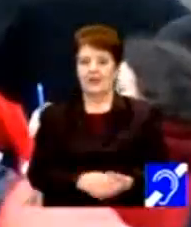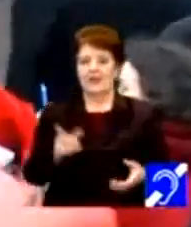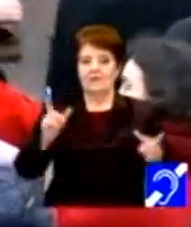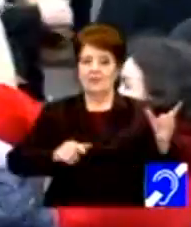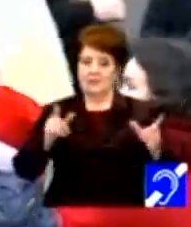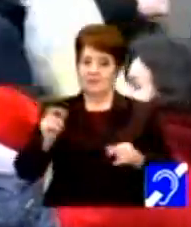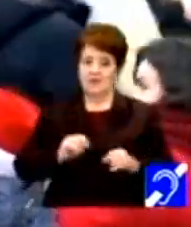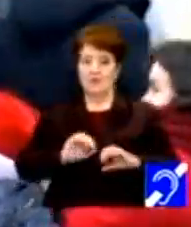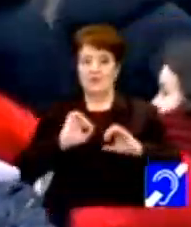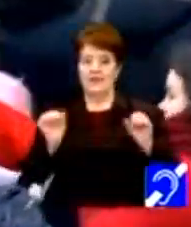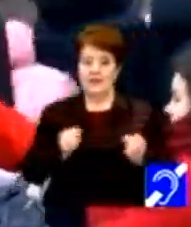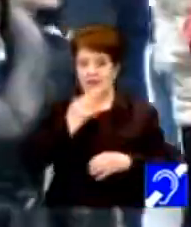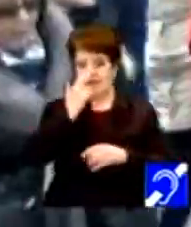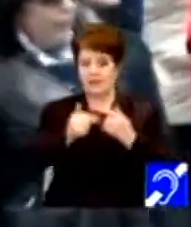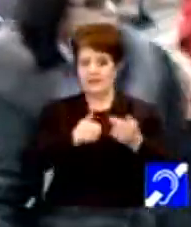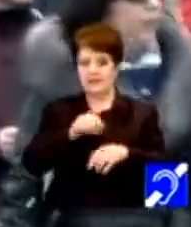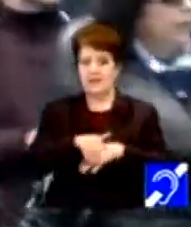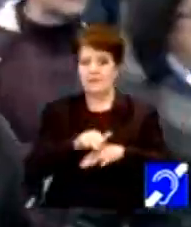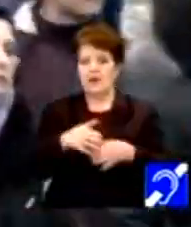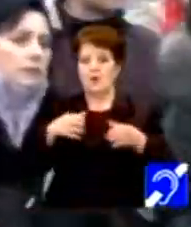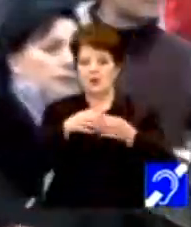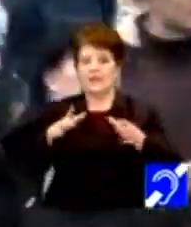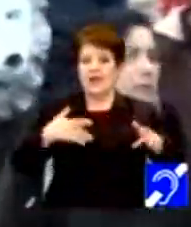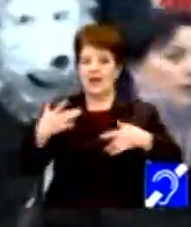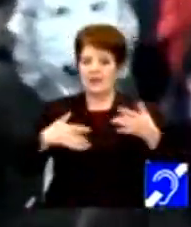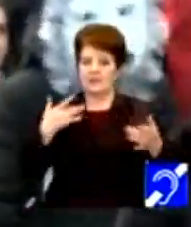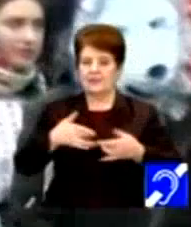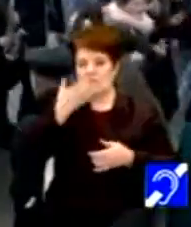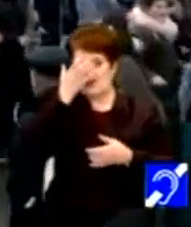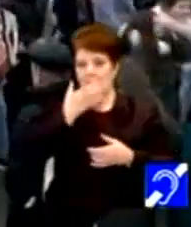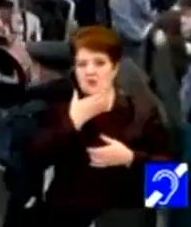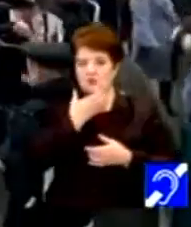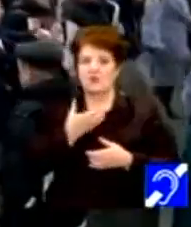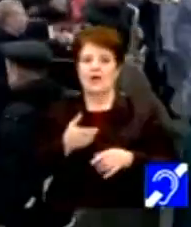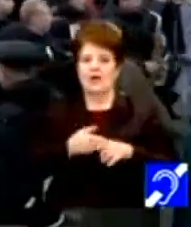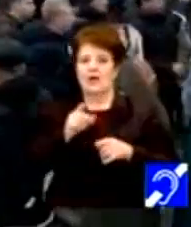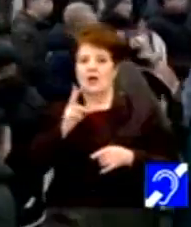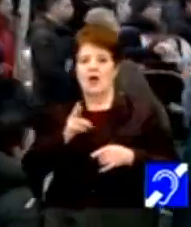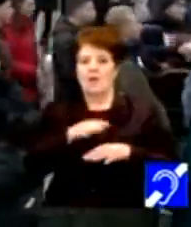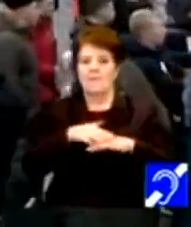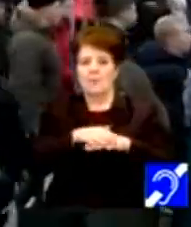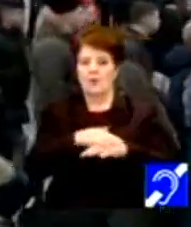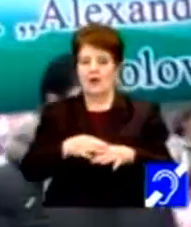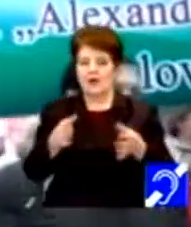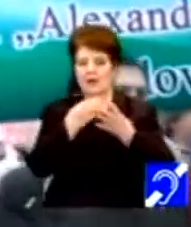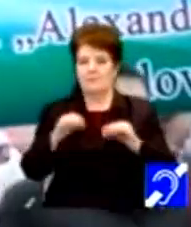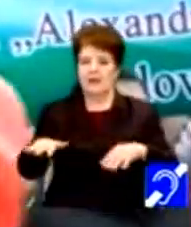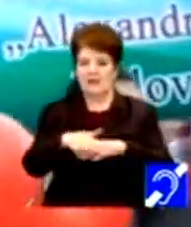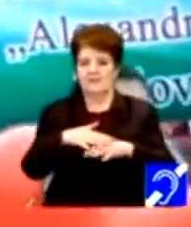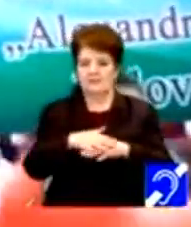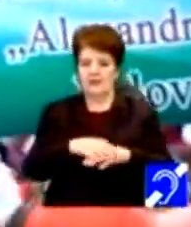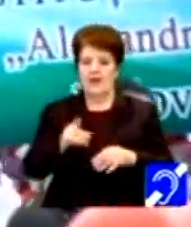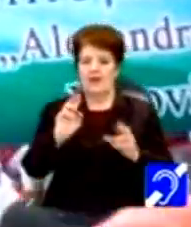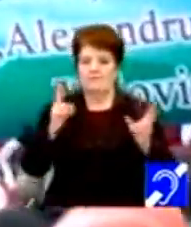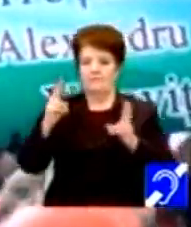Festivalul de iarnă a început cu tradiționala paradă a colectivelor artistice și măștilor populare. Pe tot traseul, până în Piața Libertății, manifestanții au încins